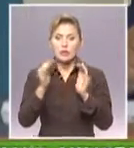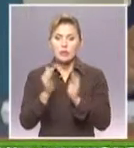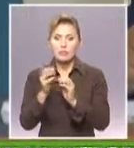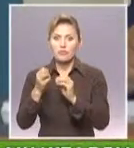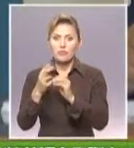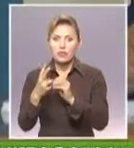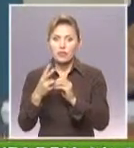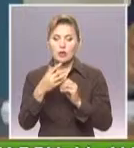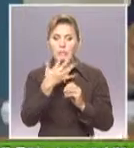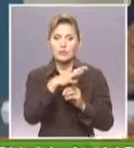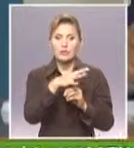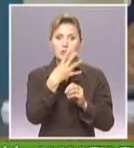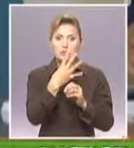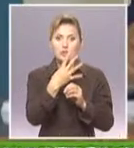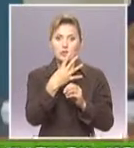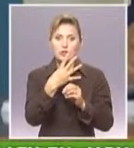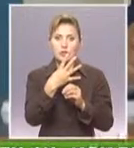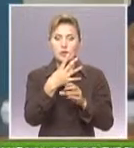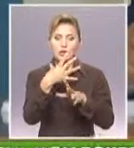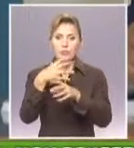54